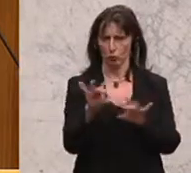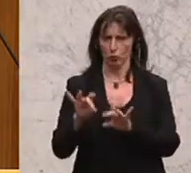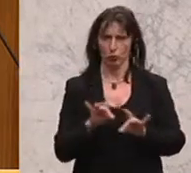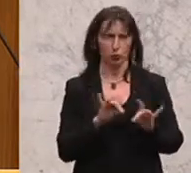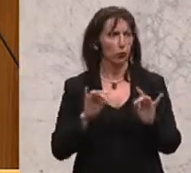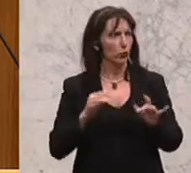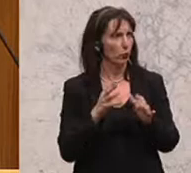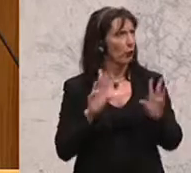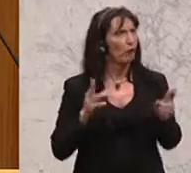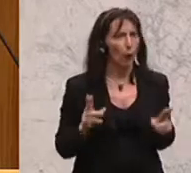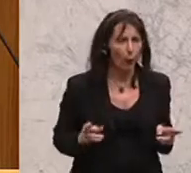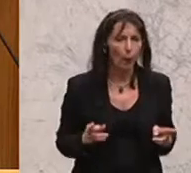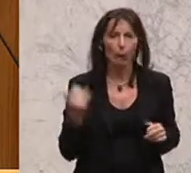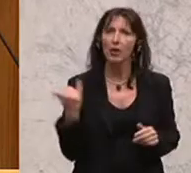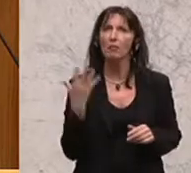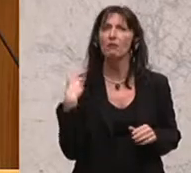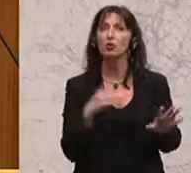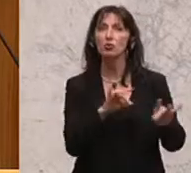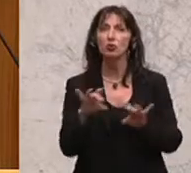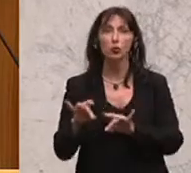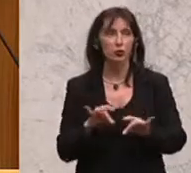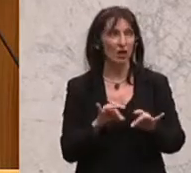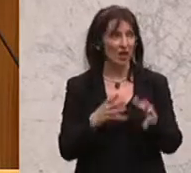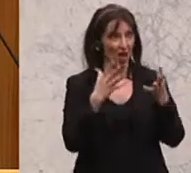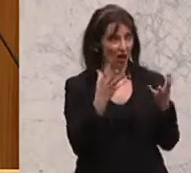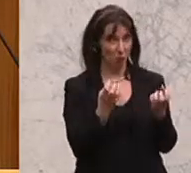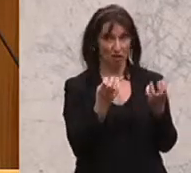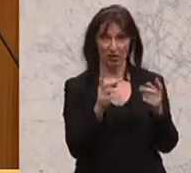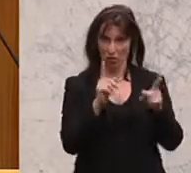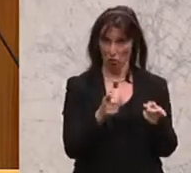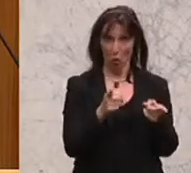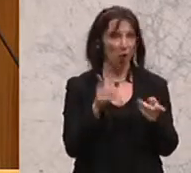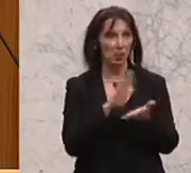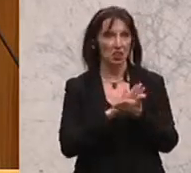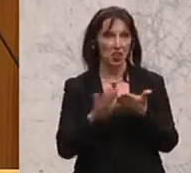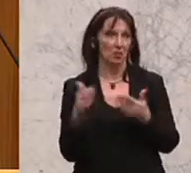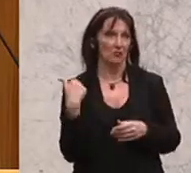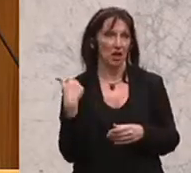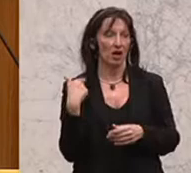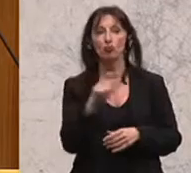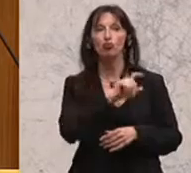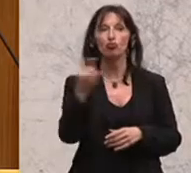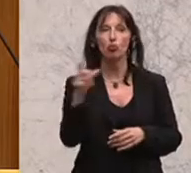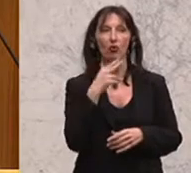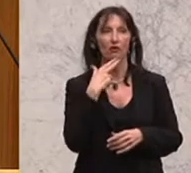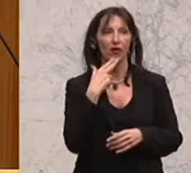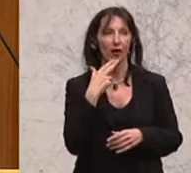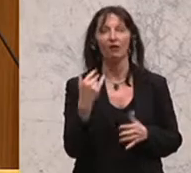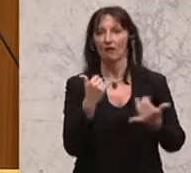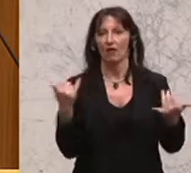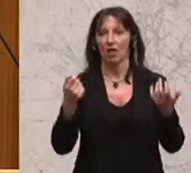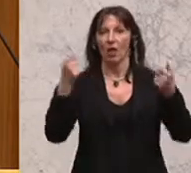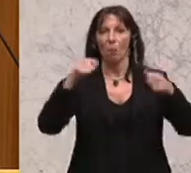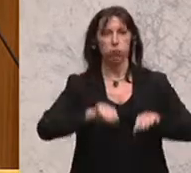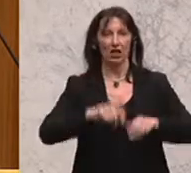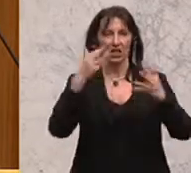Praxis die Korrektheit, die er eigentlich bieten sollte, nie ergeben hat. Schuld waren vor allem die Bankendarstellungen, wir